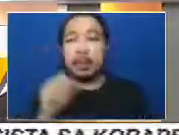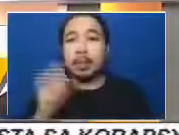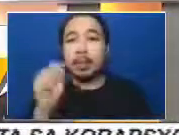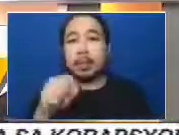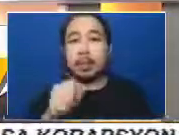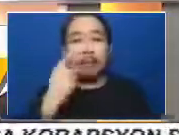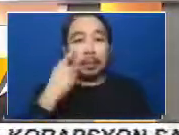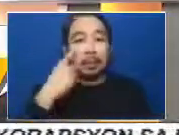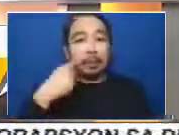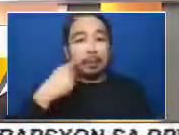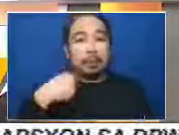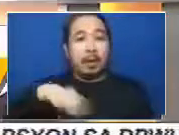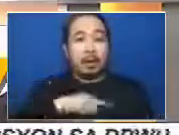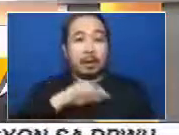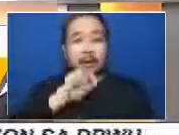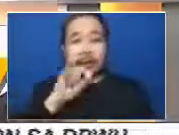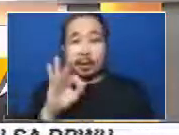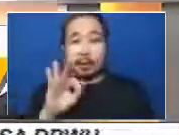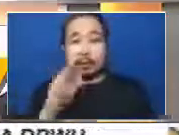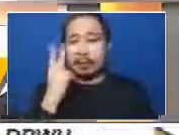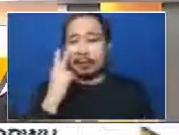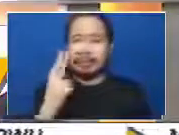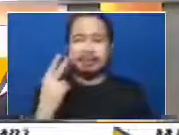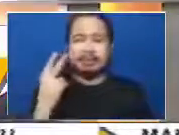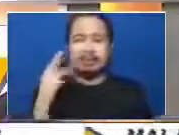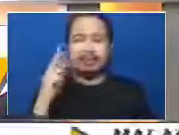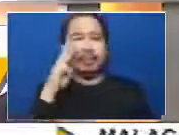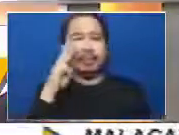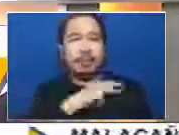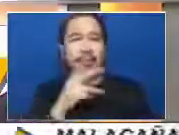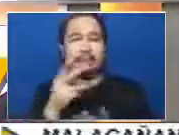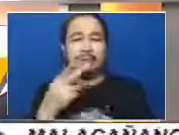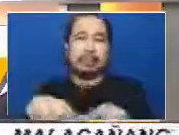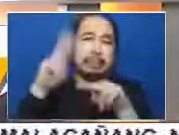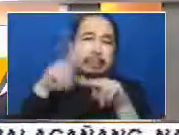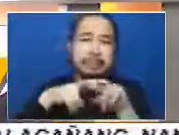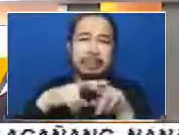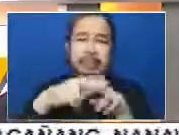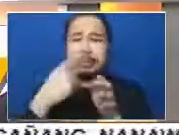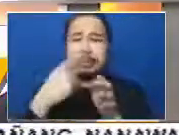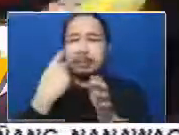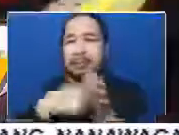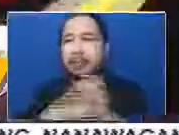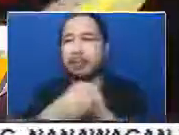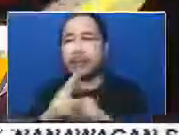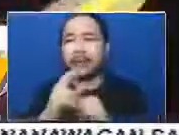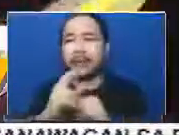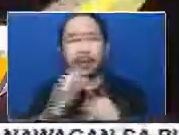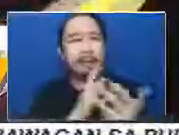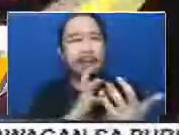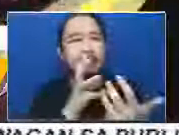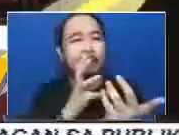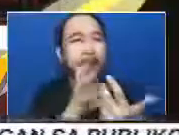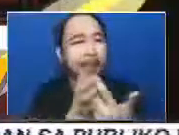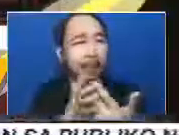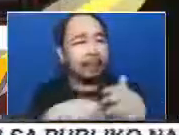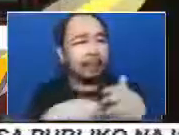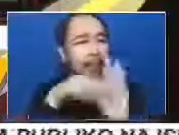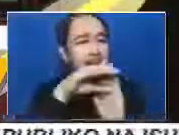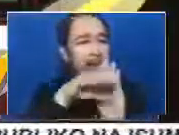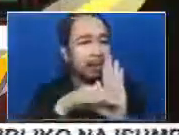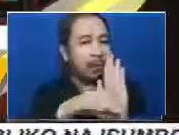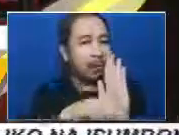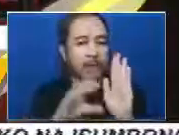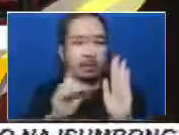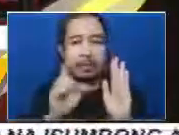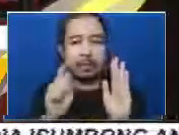pang palangkasin. Mm. Jose Castelo, pahabol lamang po kasi naalala ko yung may palengke report tayo last time. Okay. Iniinda nung ilang mga nagtitinda